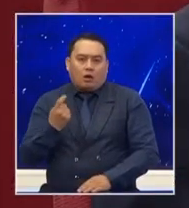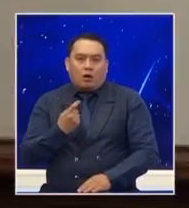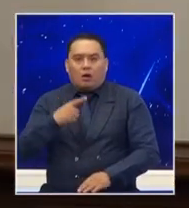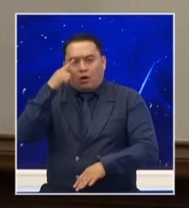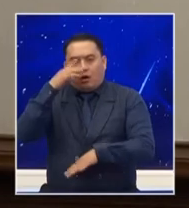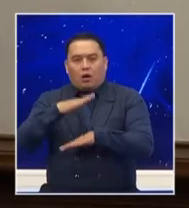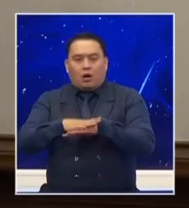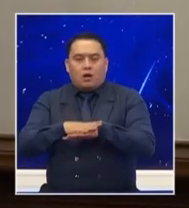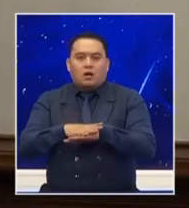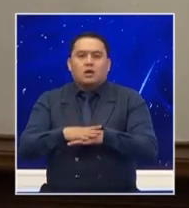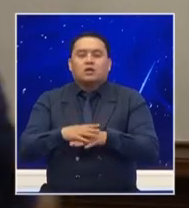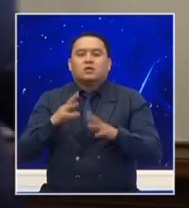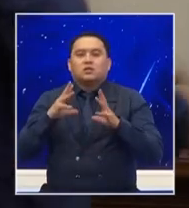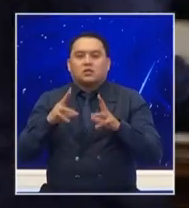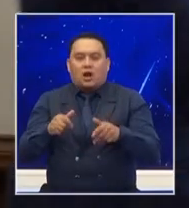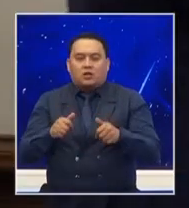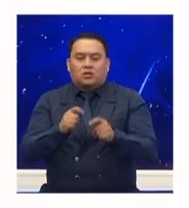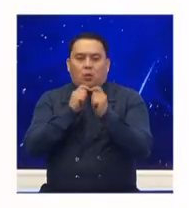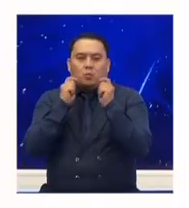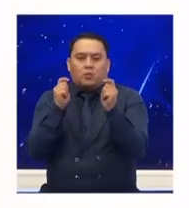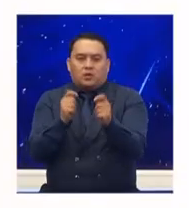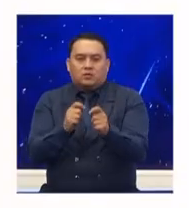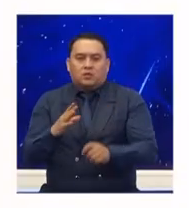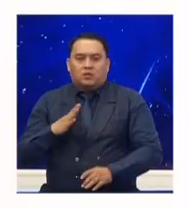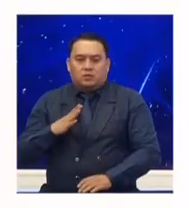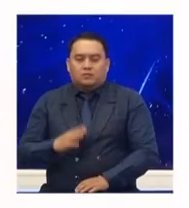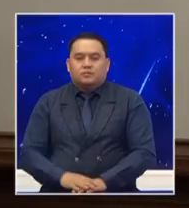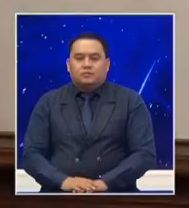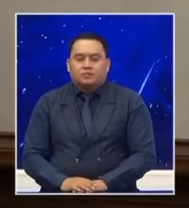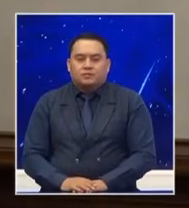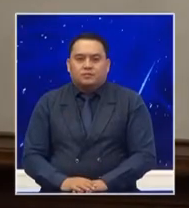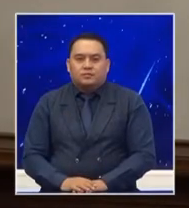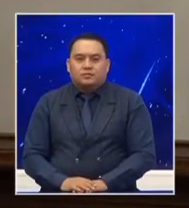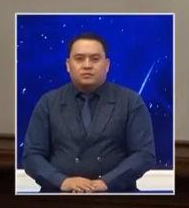Амандық Аббасұлы МТЗ 82 тракторының кілтін табыстады.